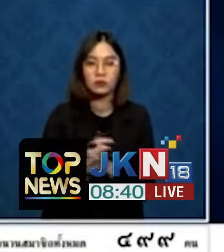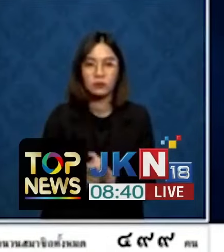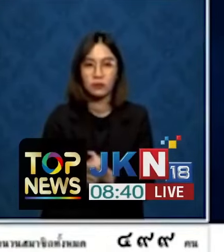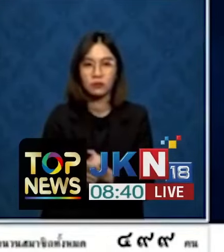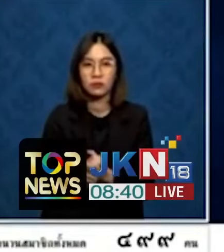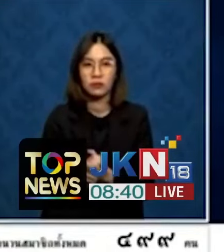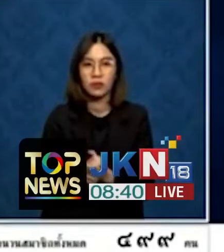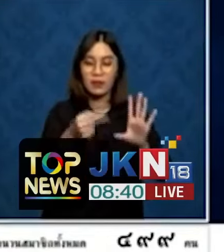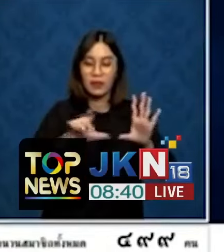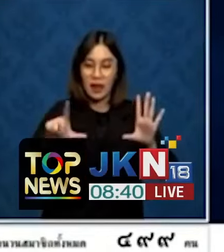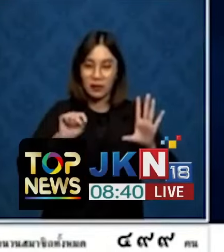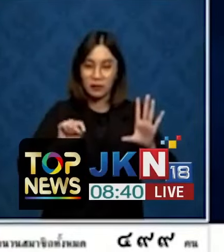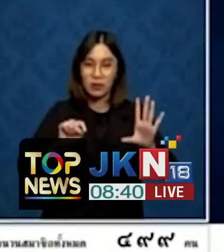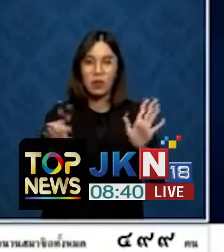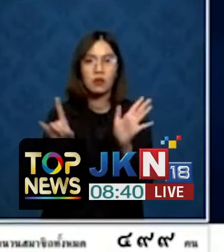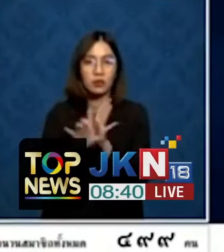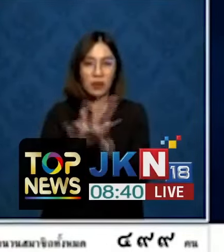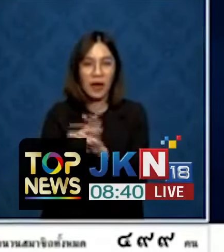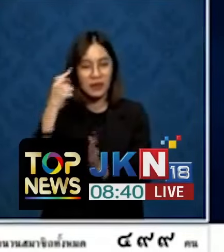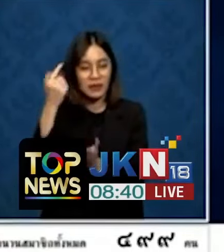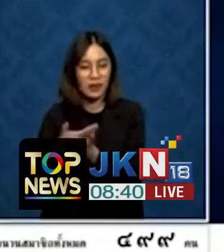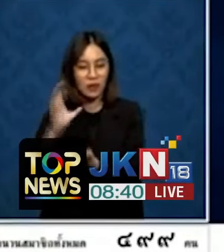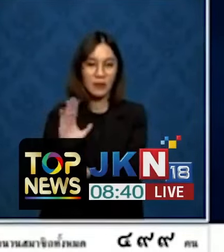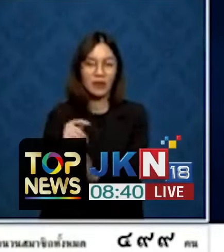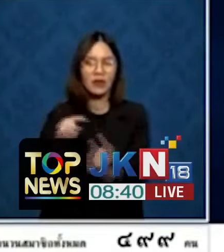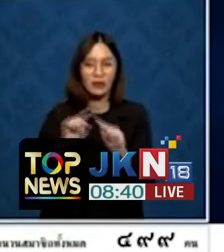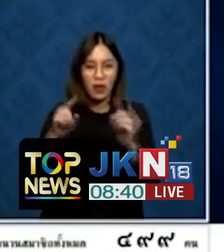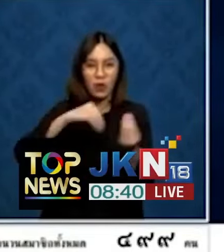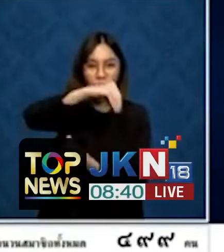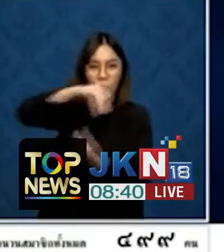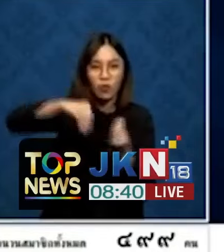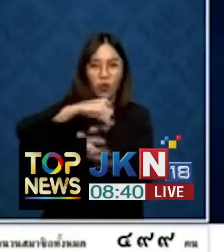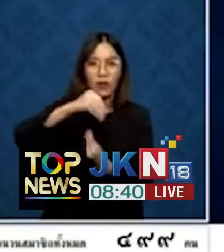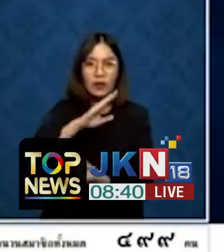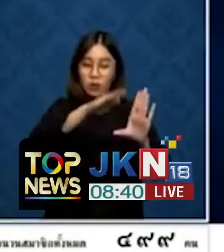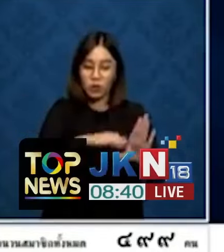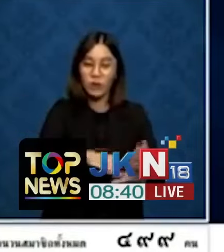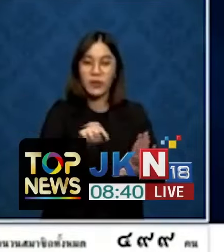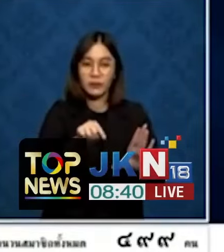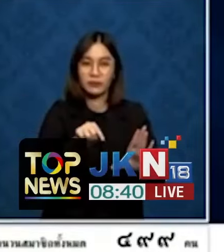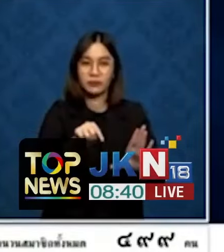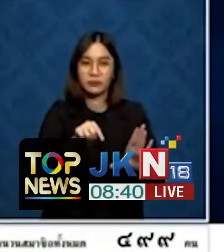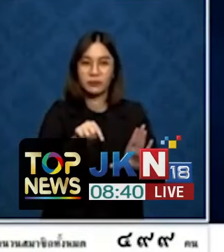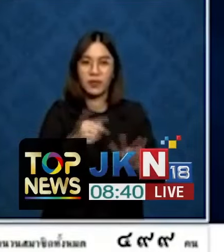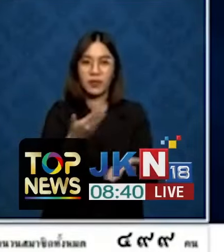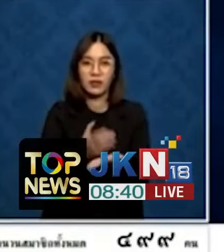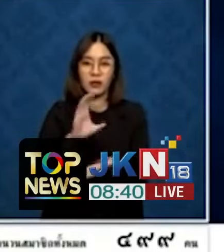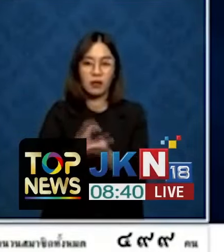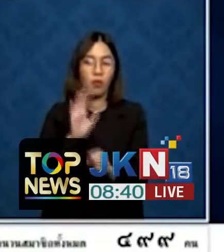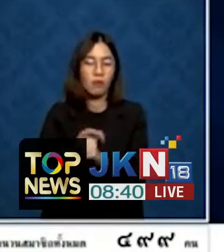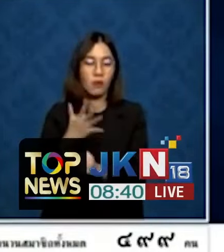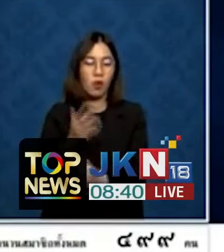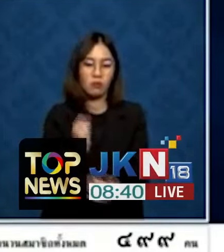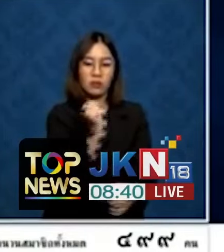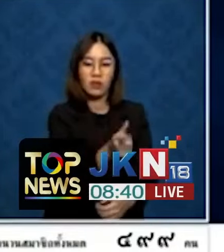ใช้ตรงนี้ไป 50,000 ล้านสุดท้ายก็ต้องมาตั้งคืนในปี69พอถึงเวลาลงทะเบียนจริงแล้วงบไม่พอจะแจกทุกค